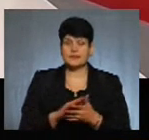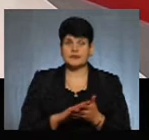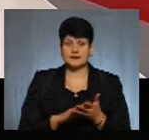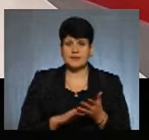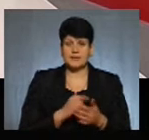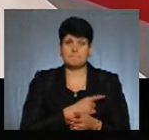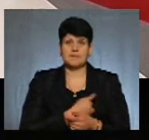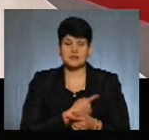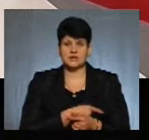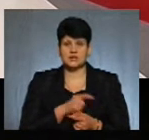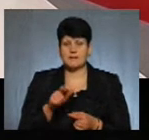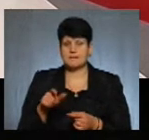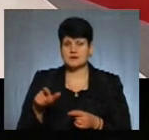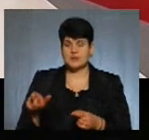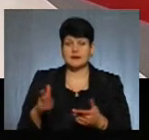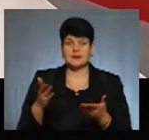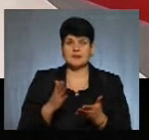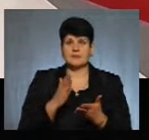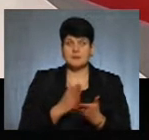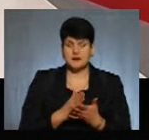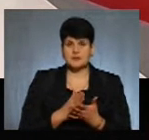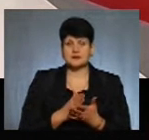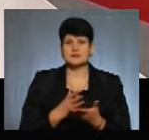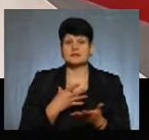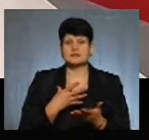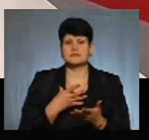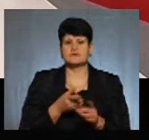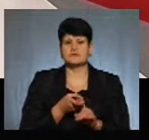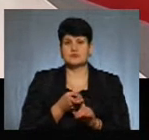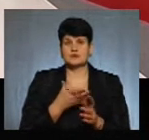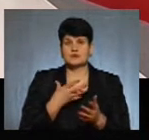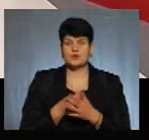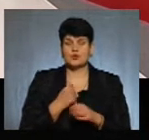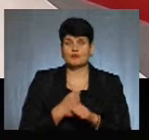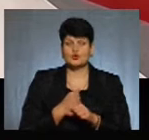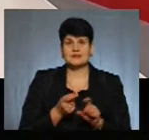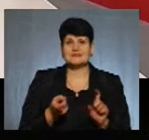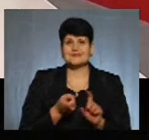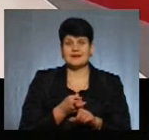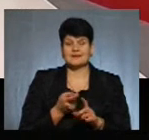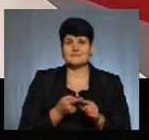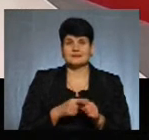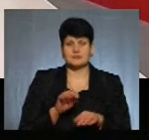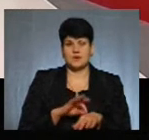далі медичний персонал, який має зв'язку з своєю роботою, стикається з такими хворими.